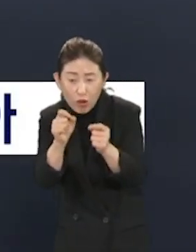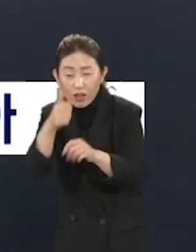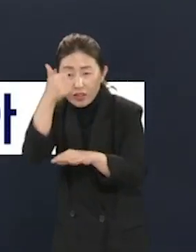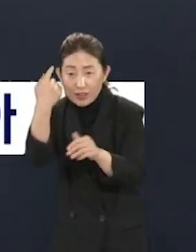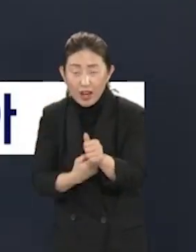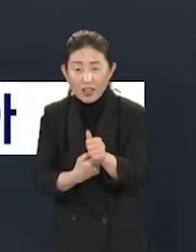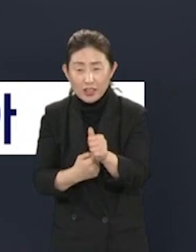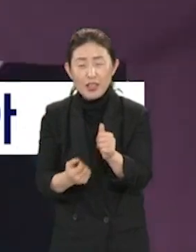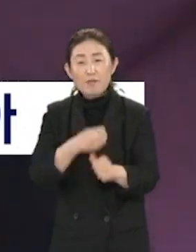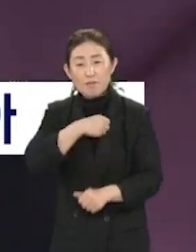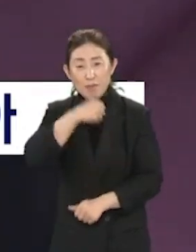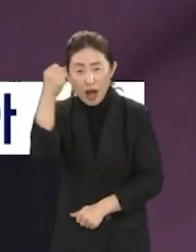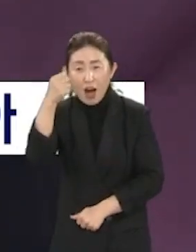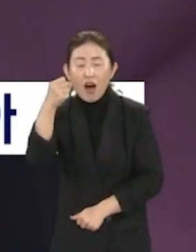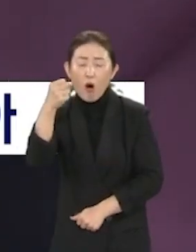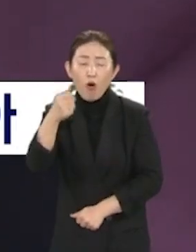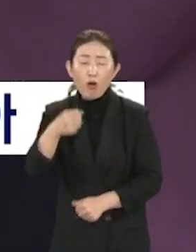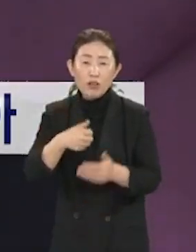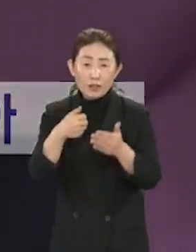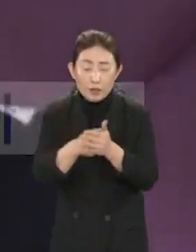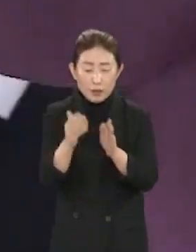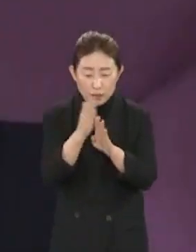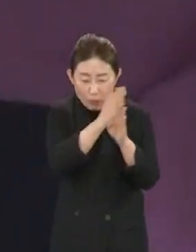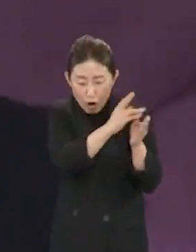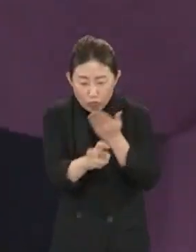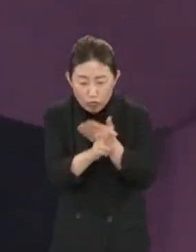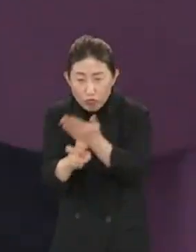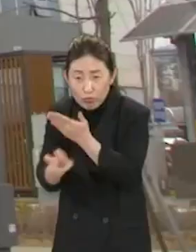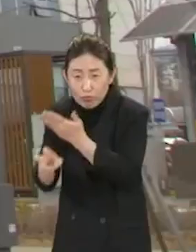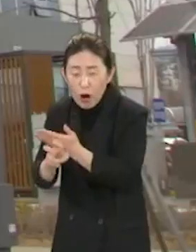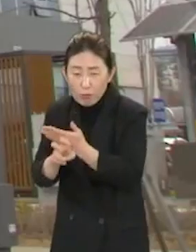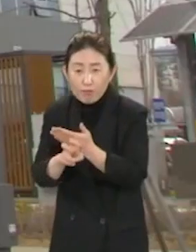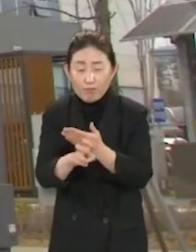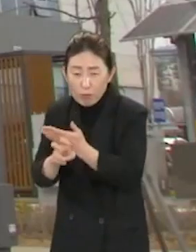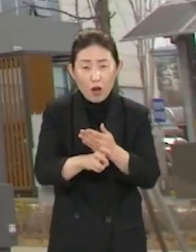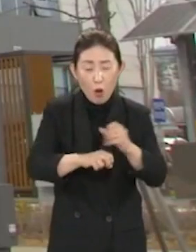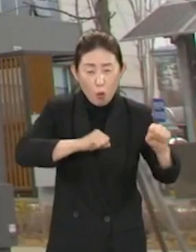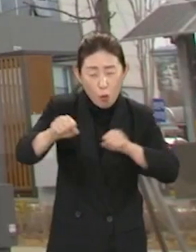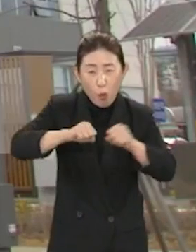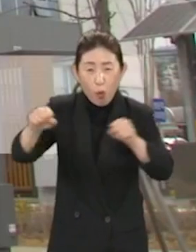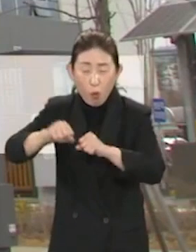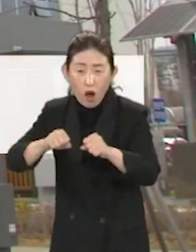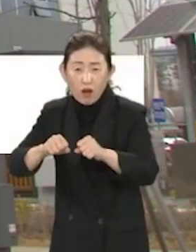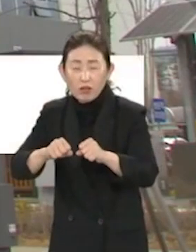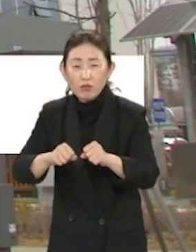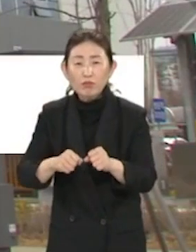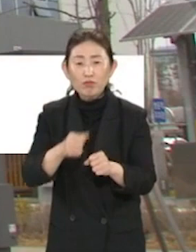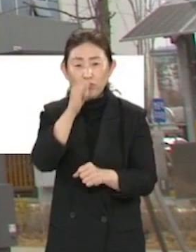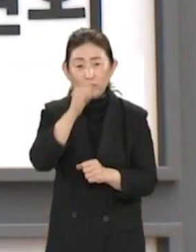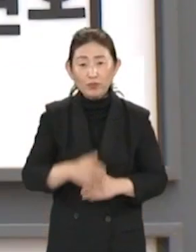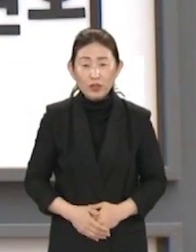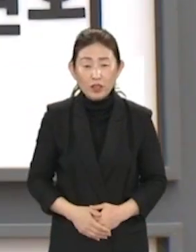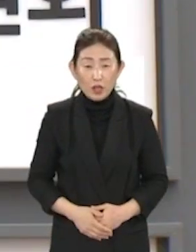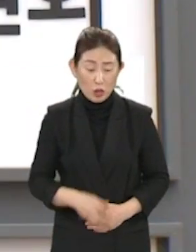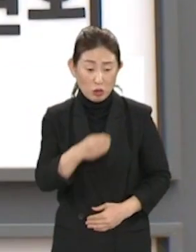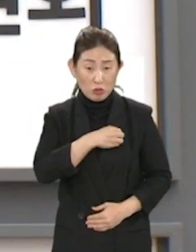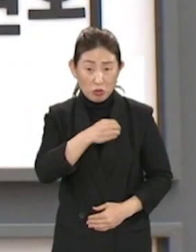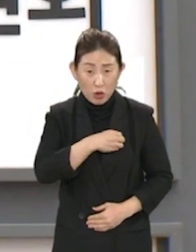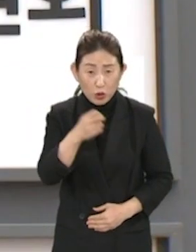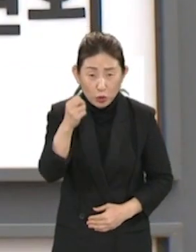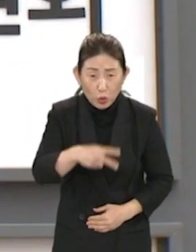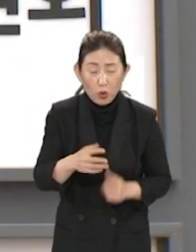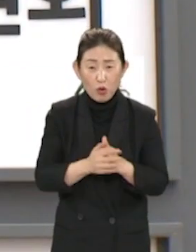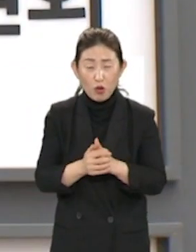결과를 좌지우지하다 보니 은밀한 위법행위가 많은 겁니다. 아무래도 후보자와 조합원 간의 친분 관계가 은밀하게